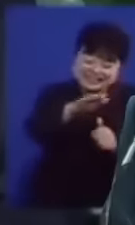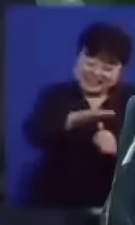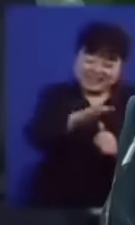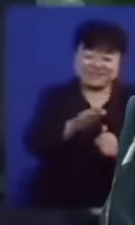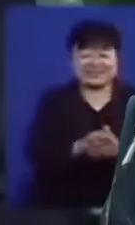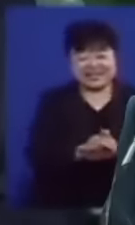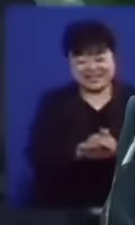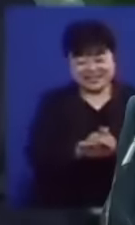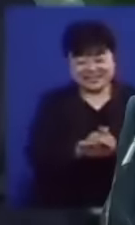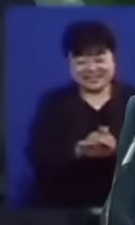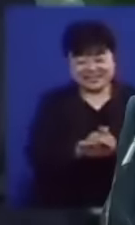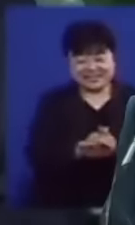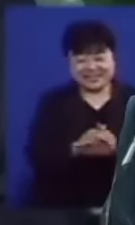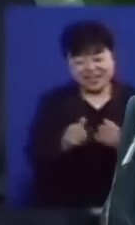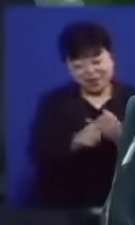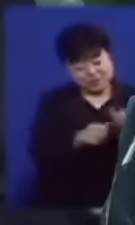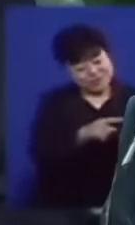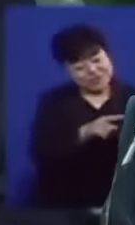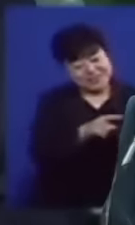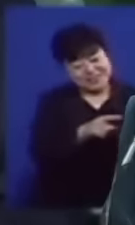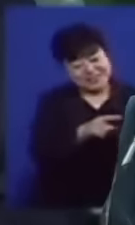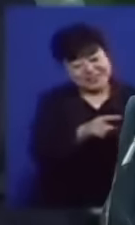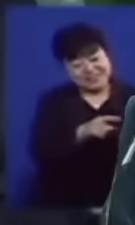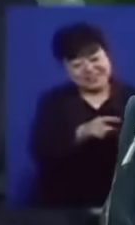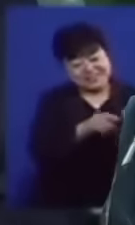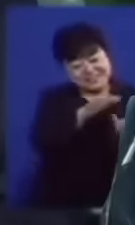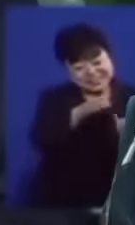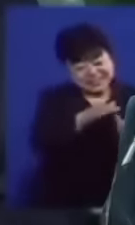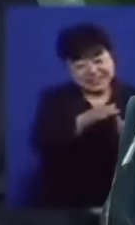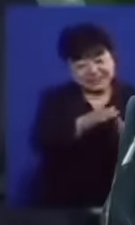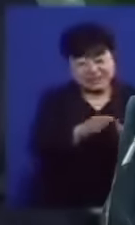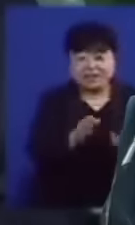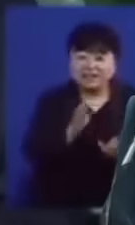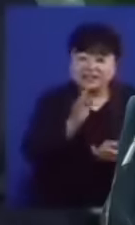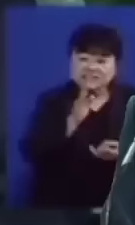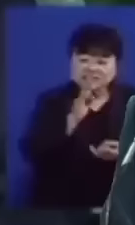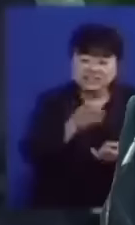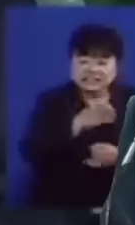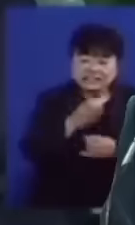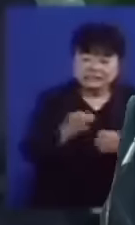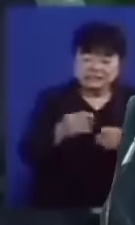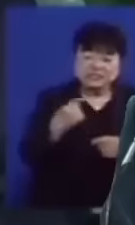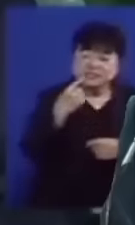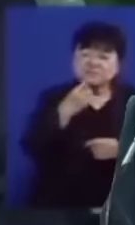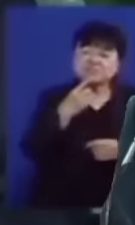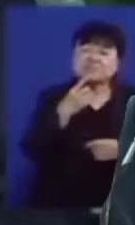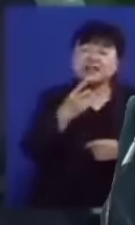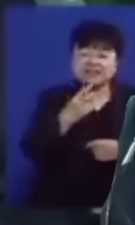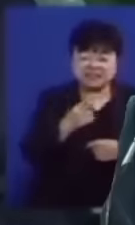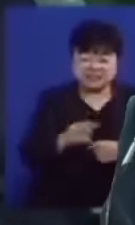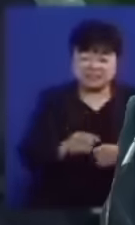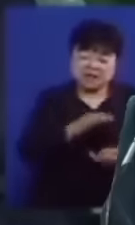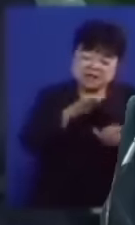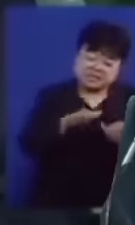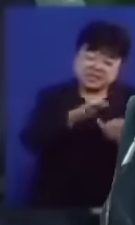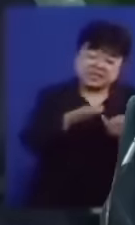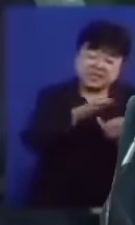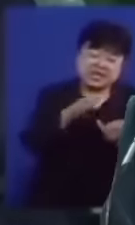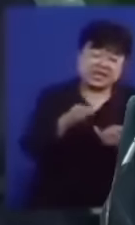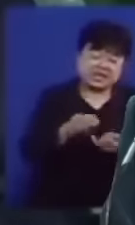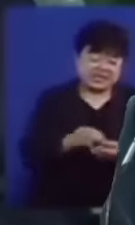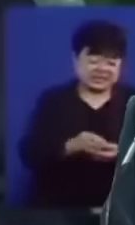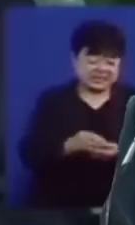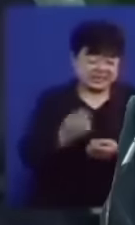그 말하면 아내가 속으로 말하겠습니까? 40년이나 같이 살았으면서 입술로 얼마나 그런 말을 많이 해도